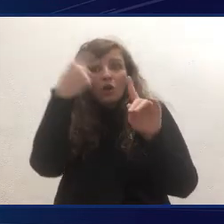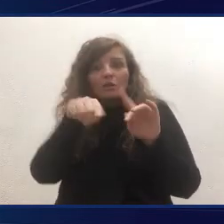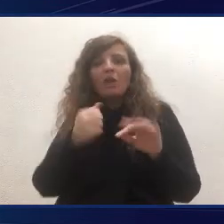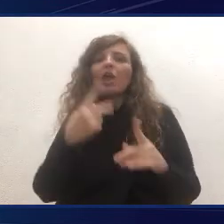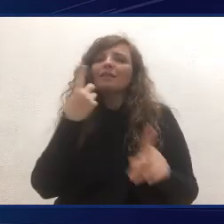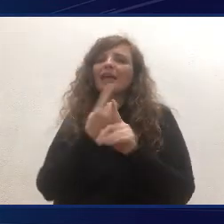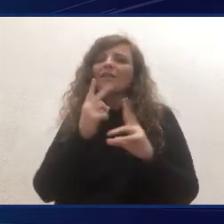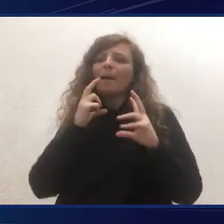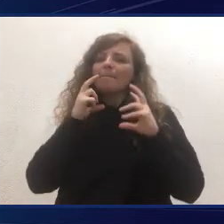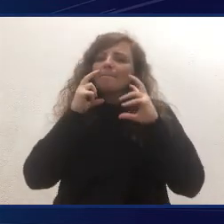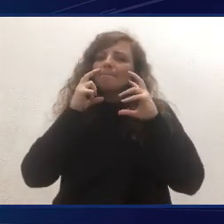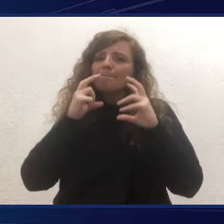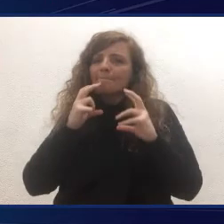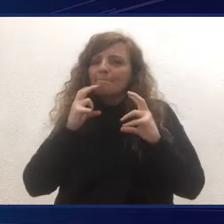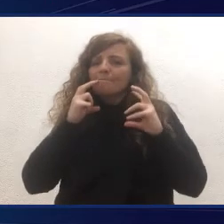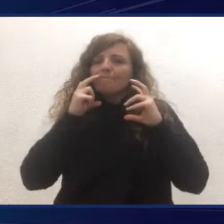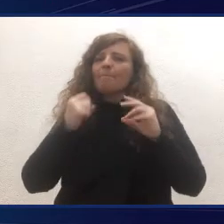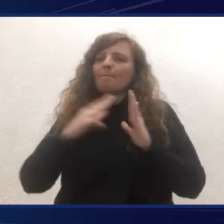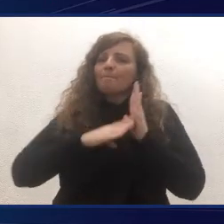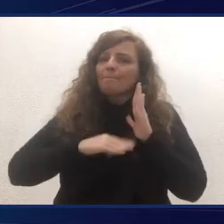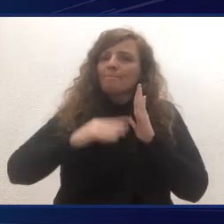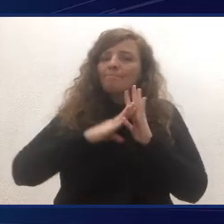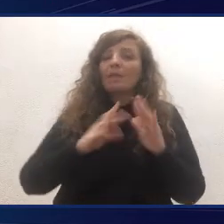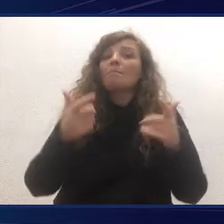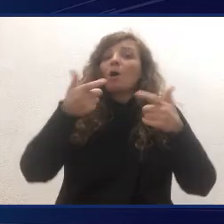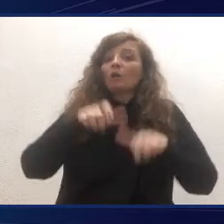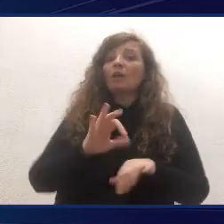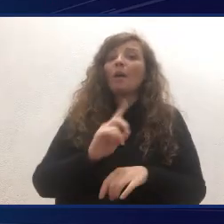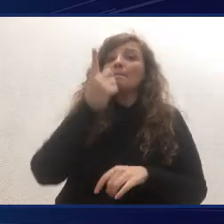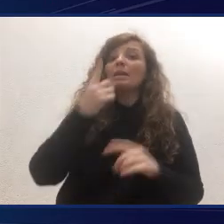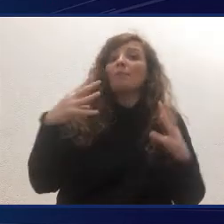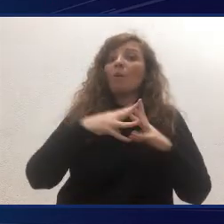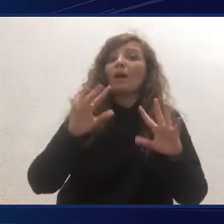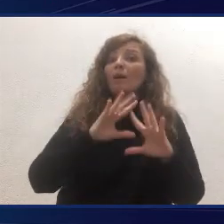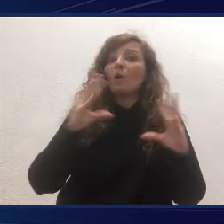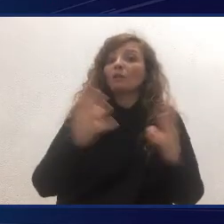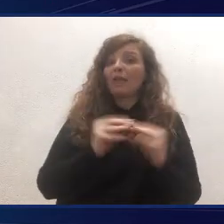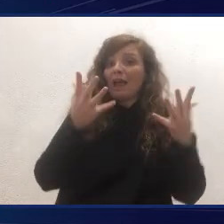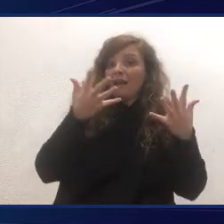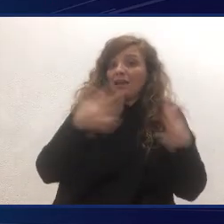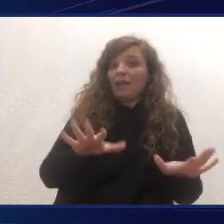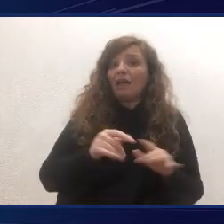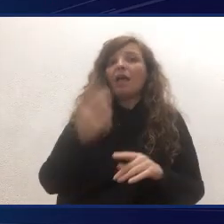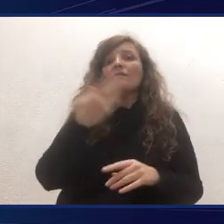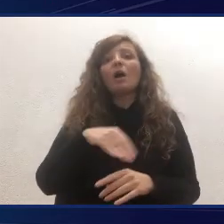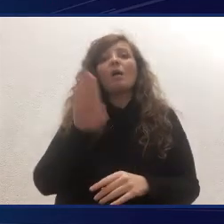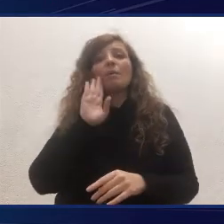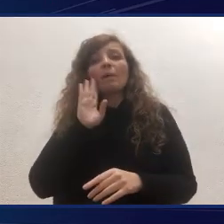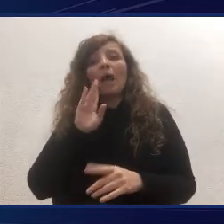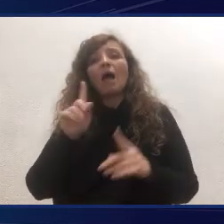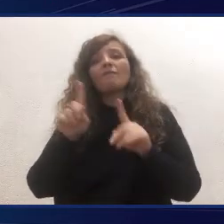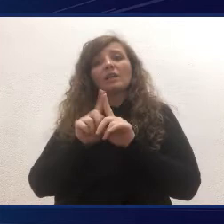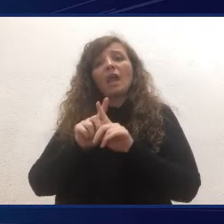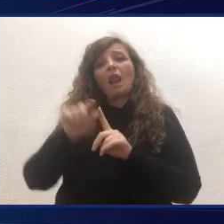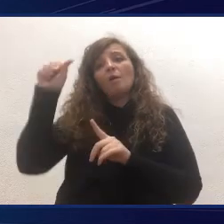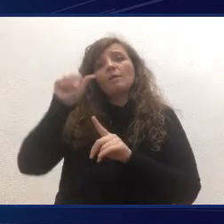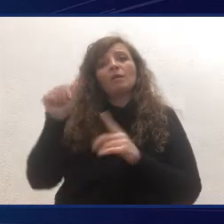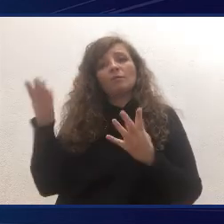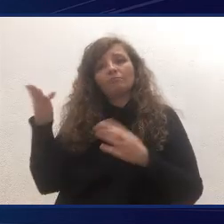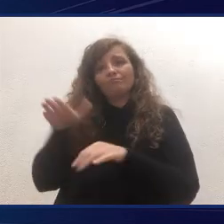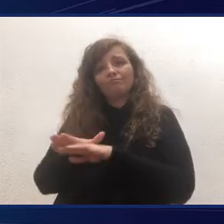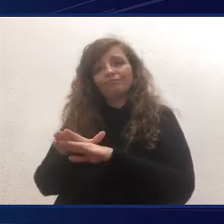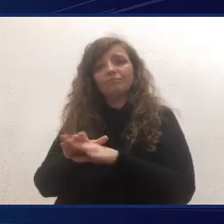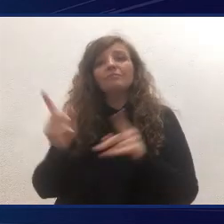ho dovuto essere resiliente. Perché al termine della Prima Guerra Mondiale, dopo aver perduto padre e